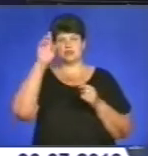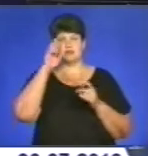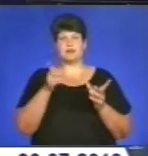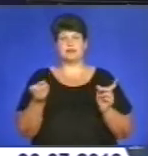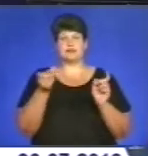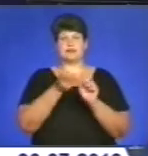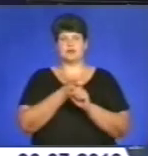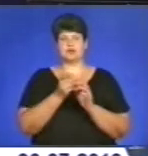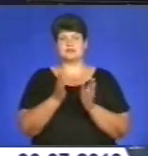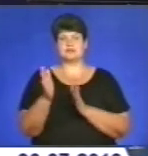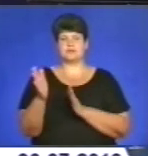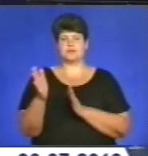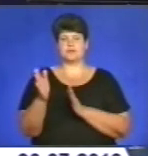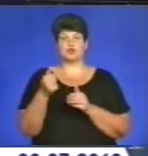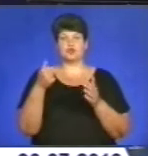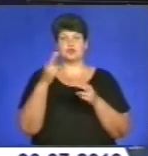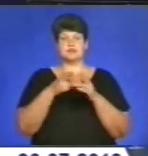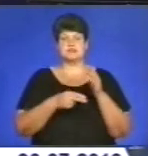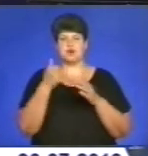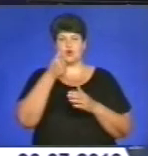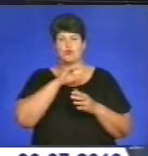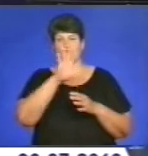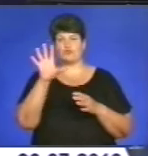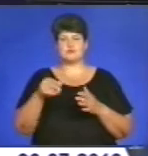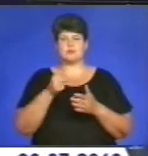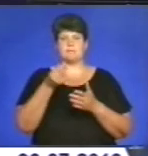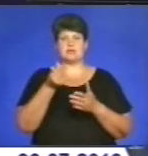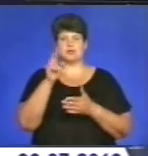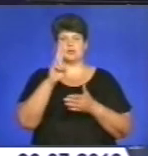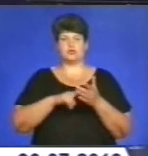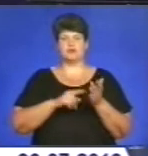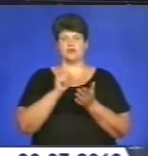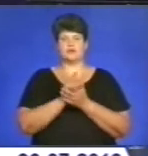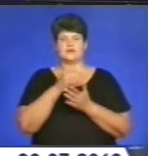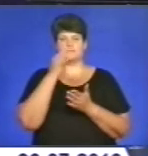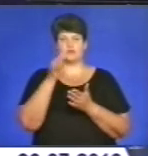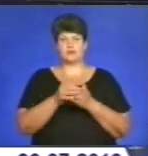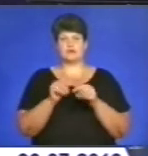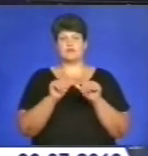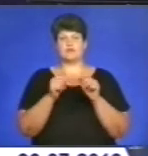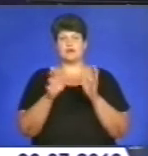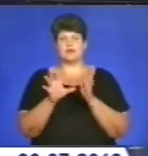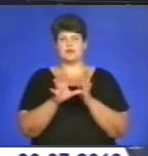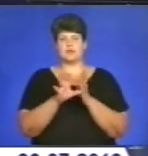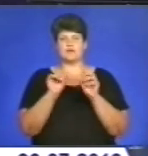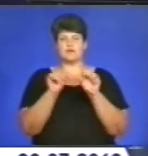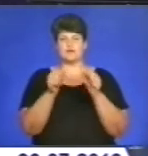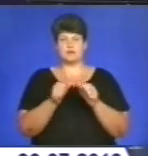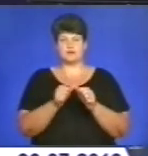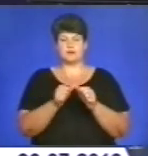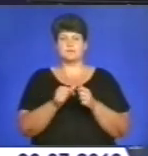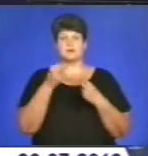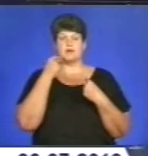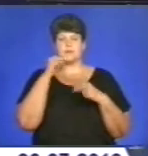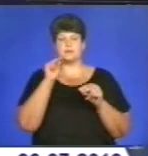до системи. До кінця року усі платники податків повинні звітувати саме у такій формі. Про переваги електронної звітності йшлося